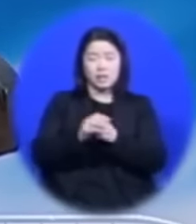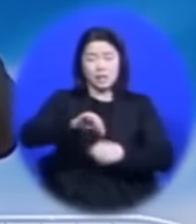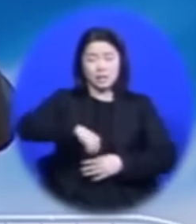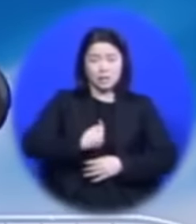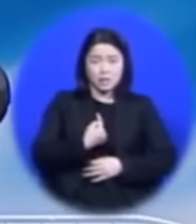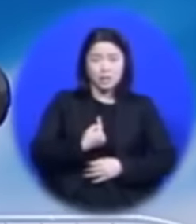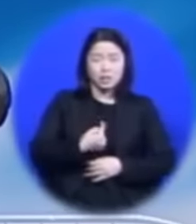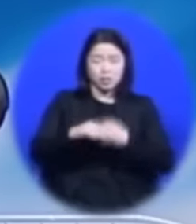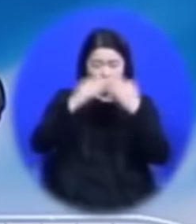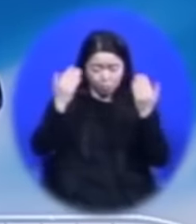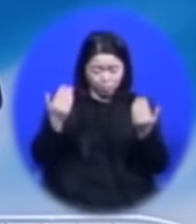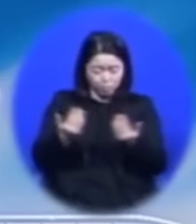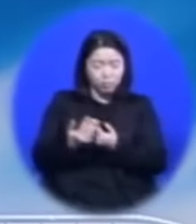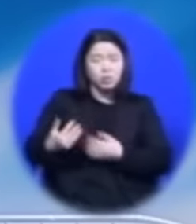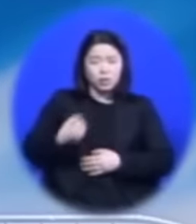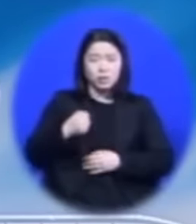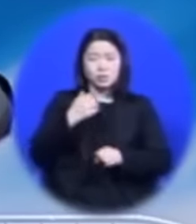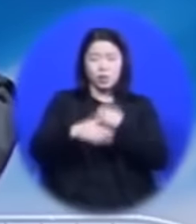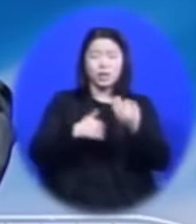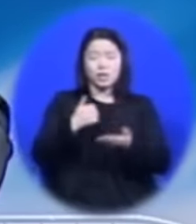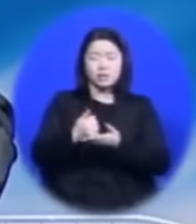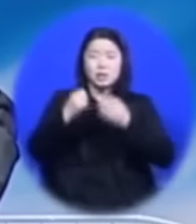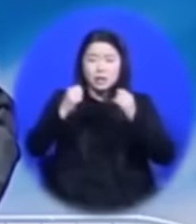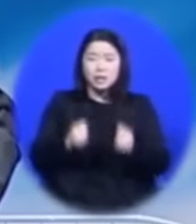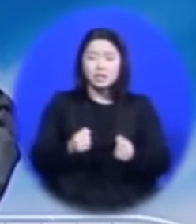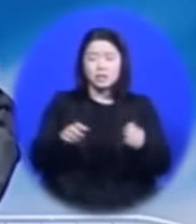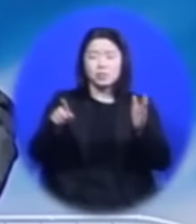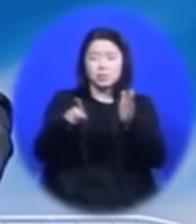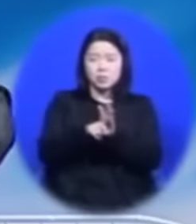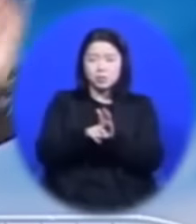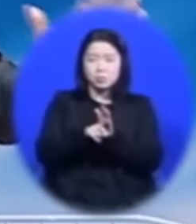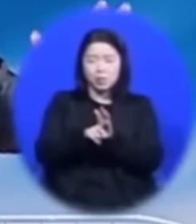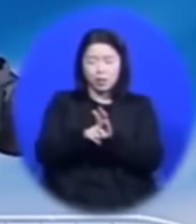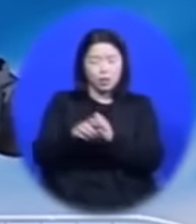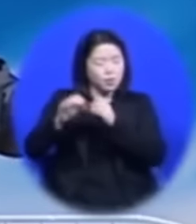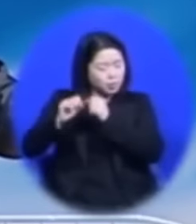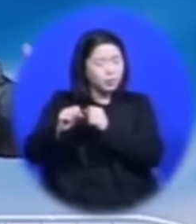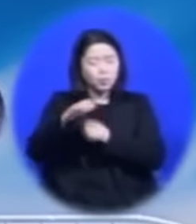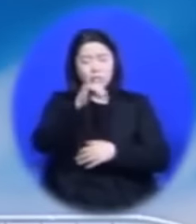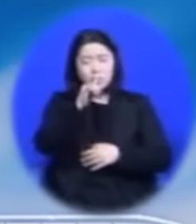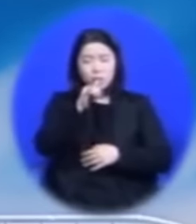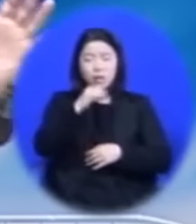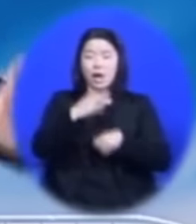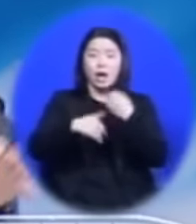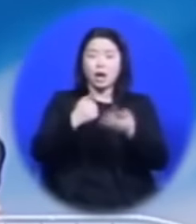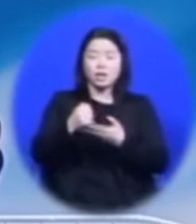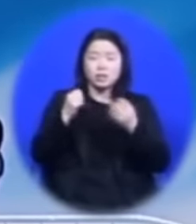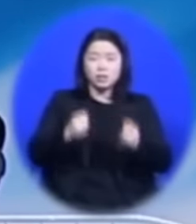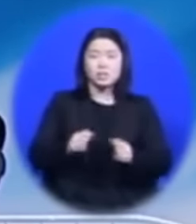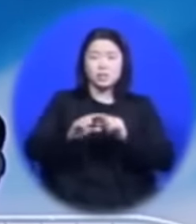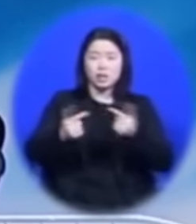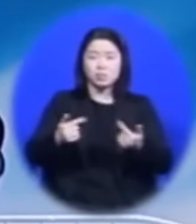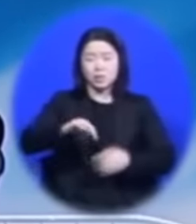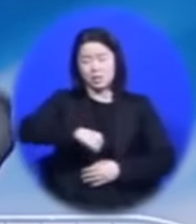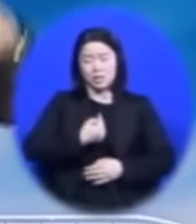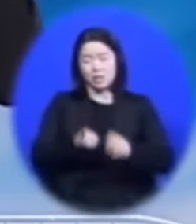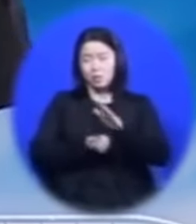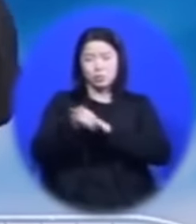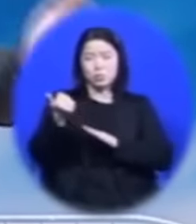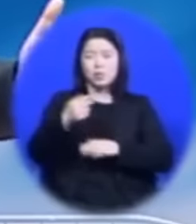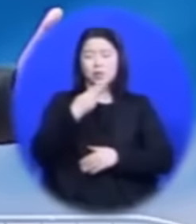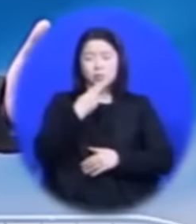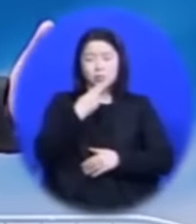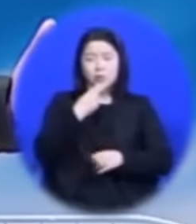자기의 모든 걸 걸고 그 하나님이 계시다는 믿음에 매달려요. 하나님이 안 계시면 자기들은 소망이 없으니까.